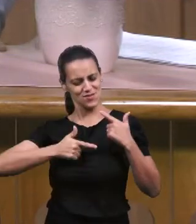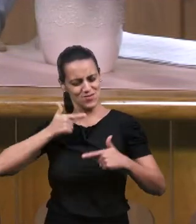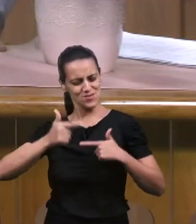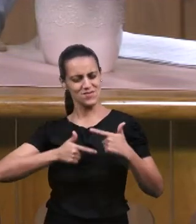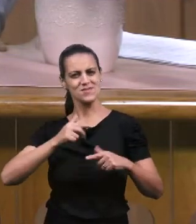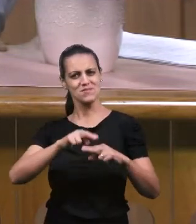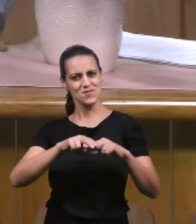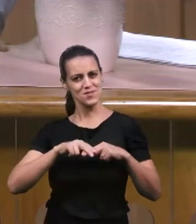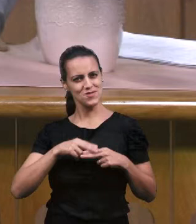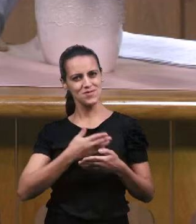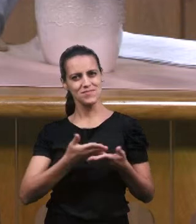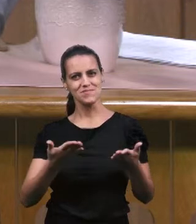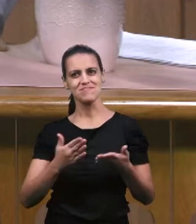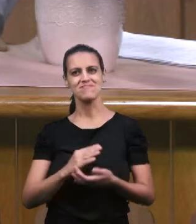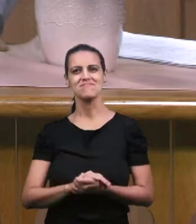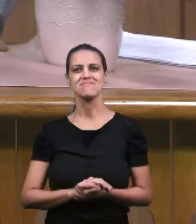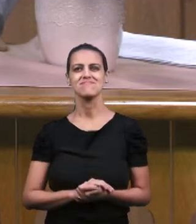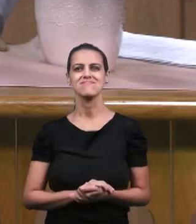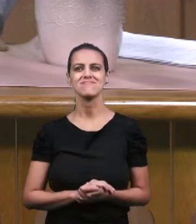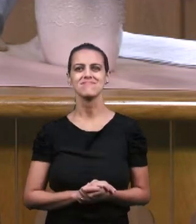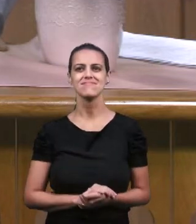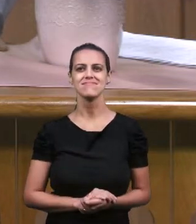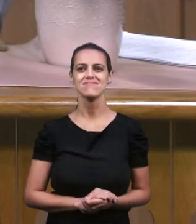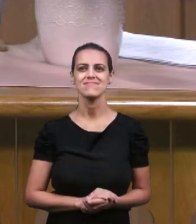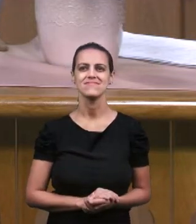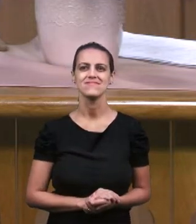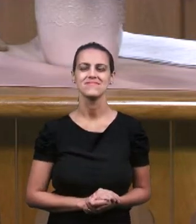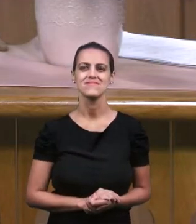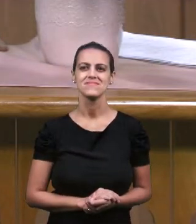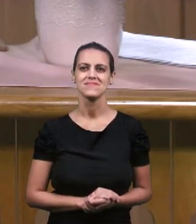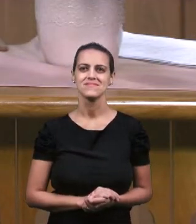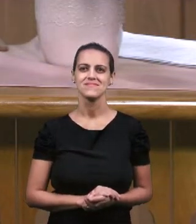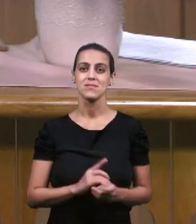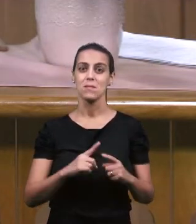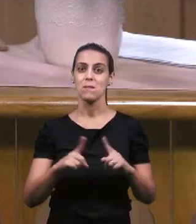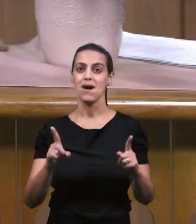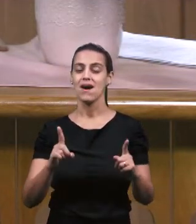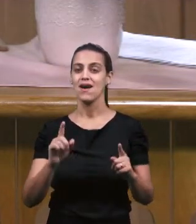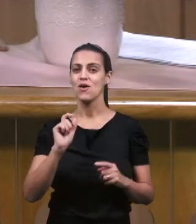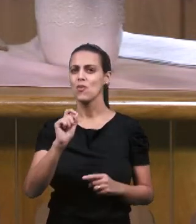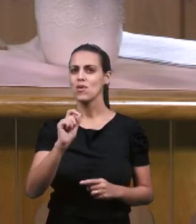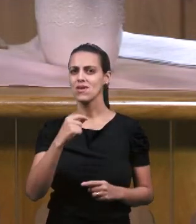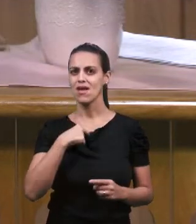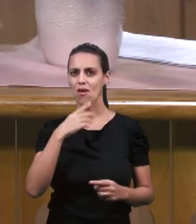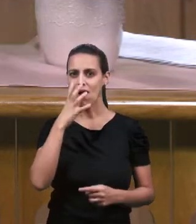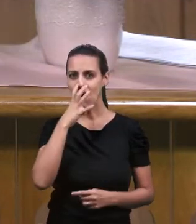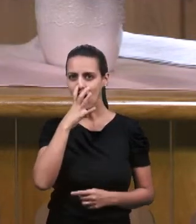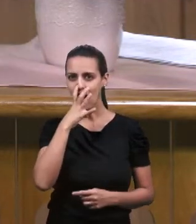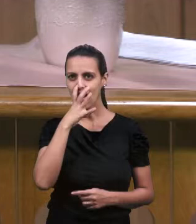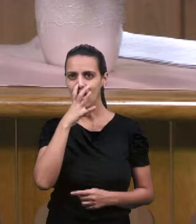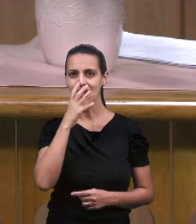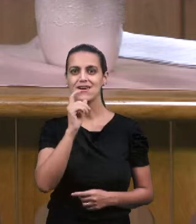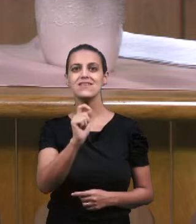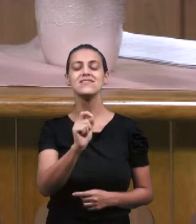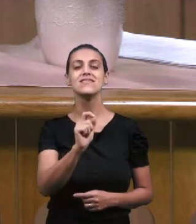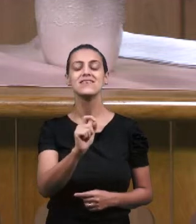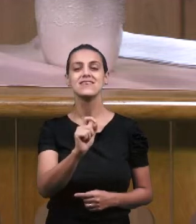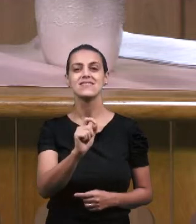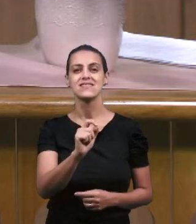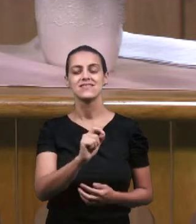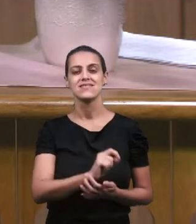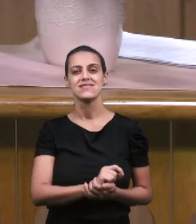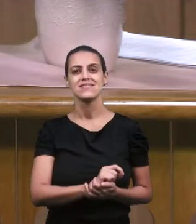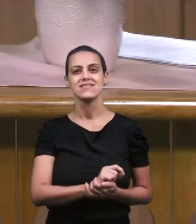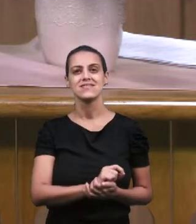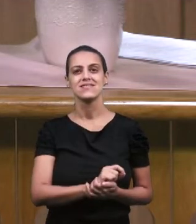Heureusement que nous avons des frères qui sont Bahia et qui se bataillent pour cette cause merveilleuse. Mais ce qui m'a impressionné,